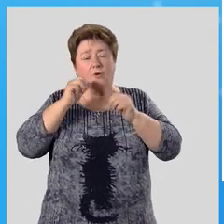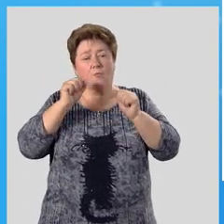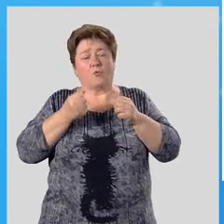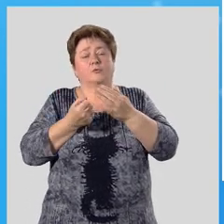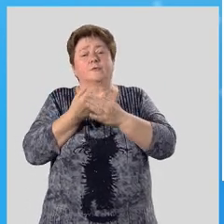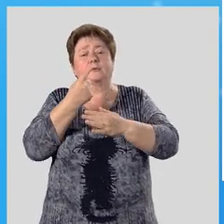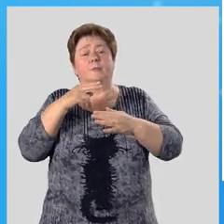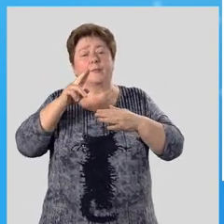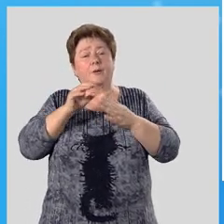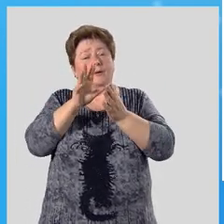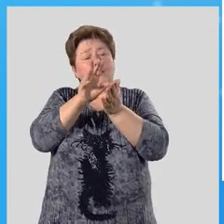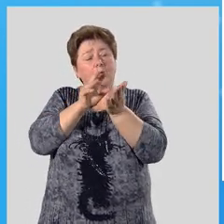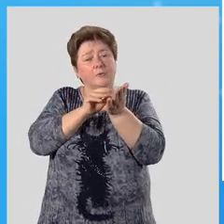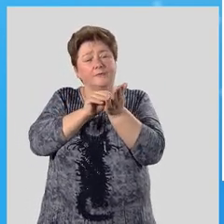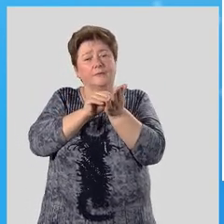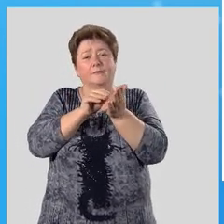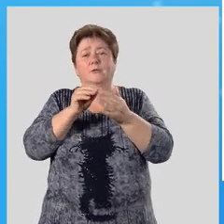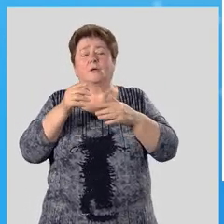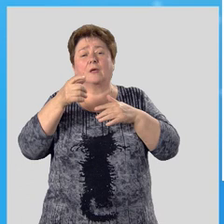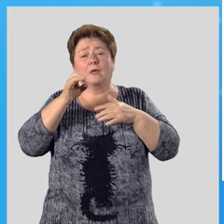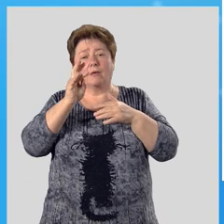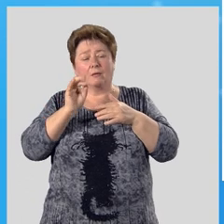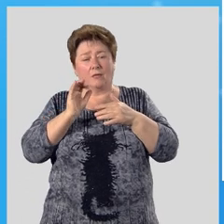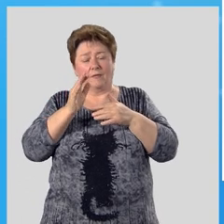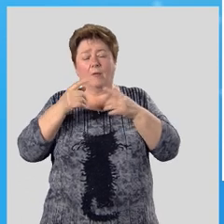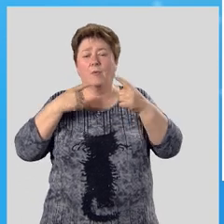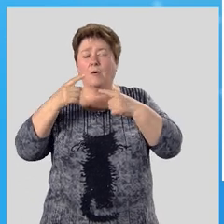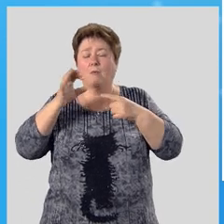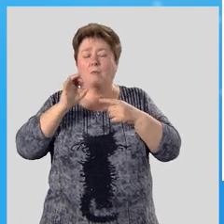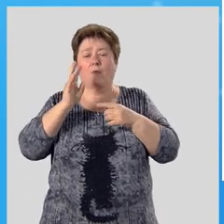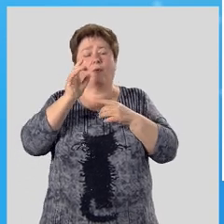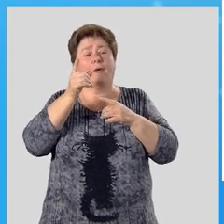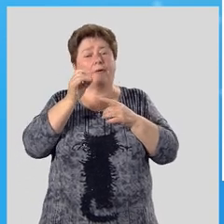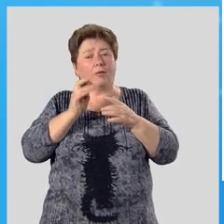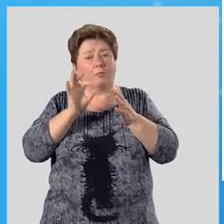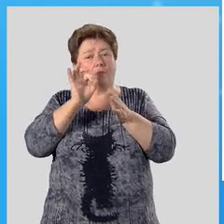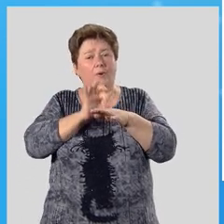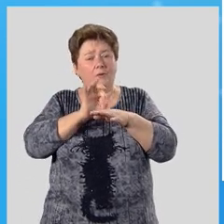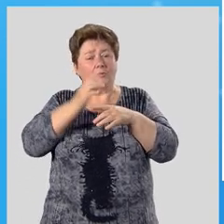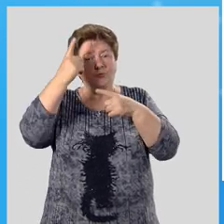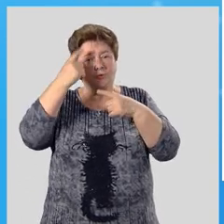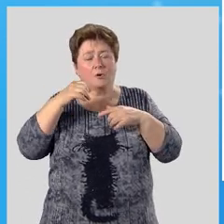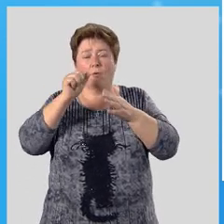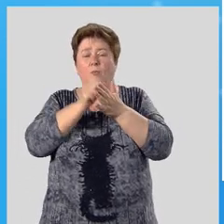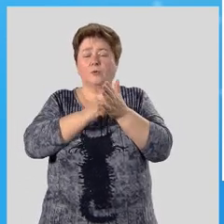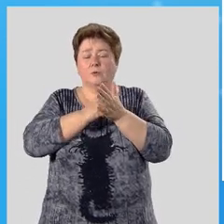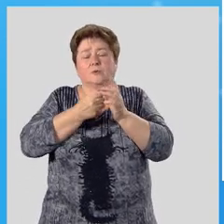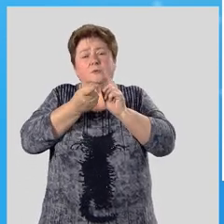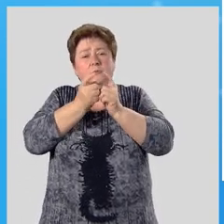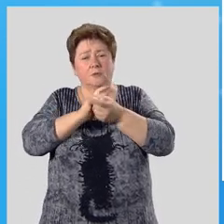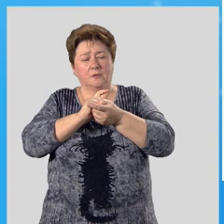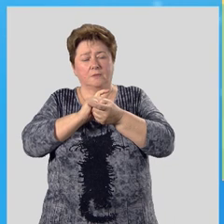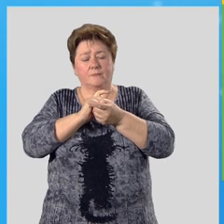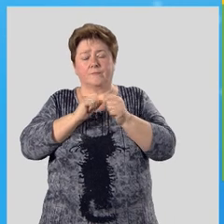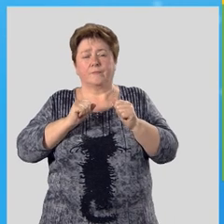могут возникать при копировании генов. Поговорим о генных болезнях, узнаем о причинах мутаций.